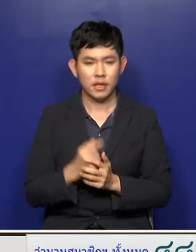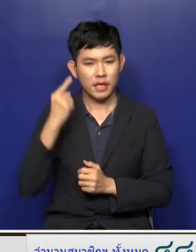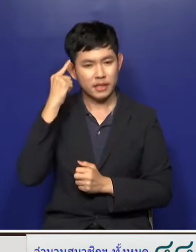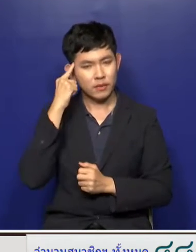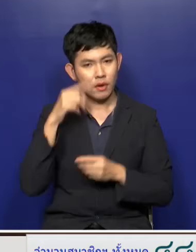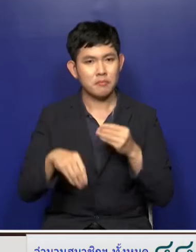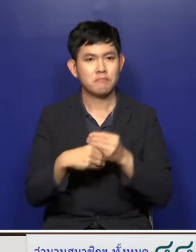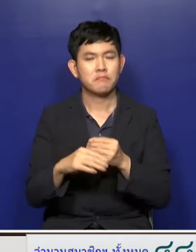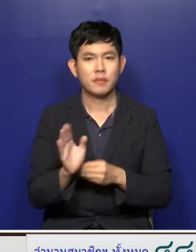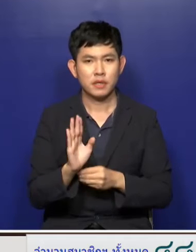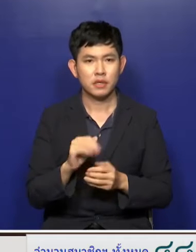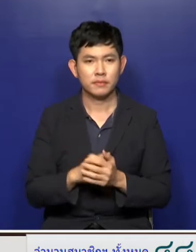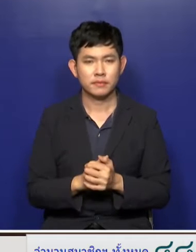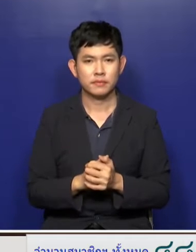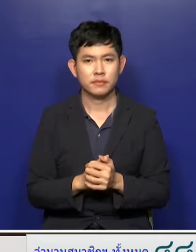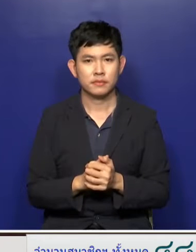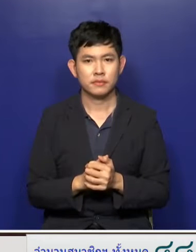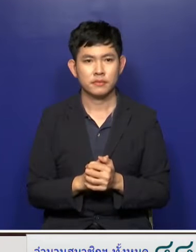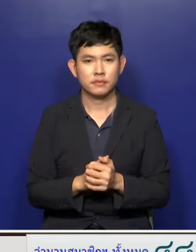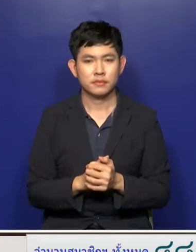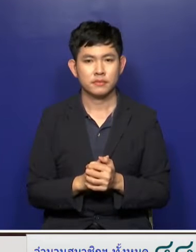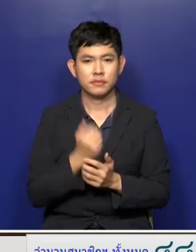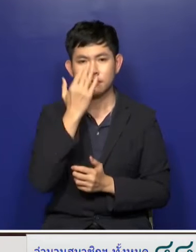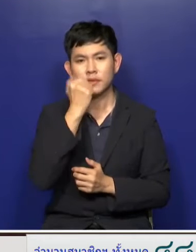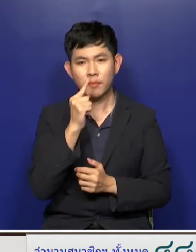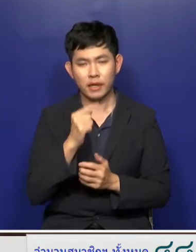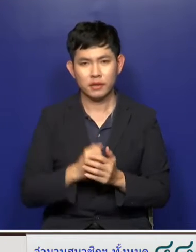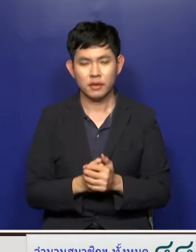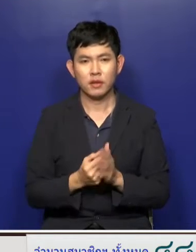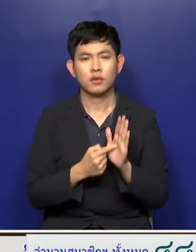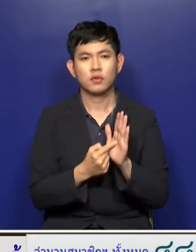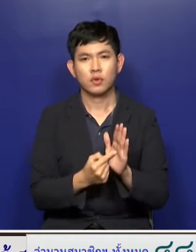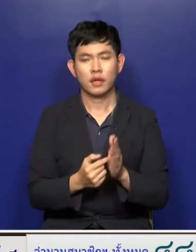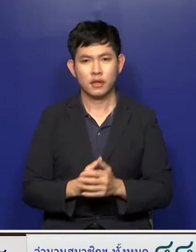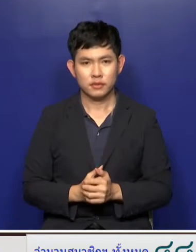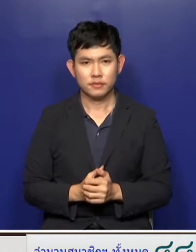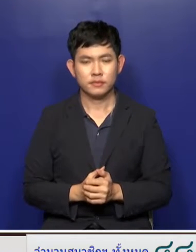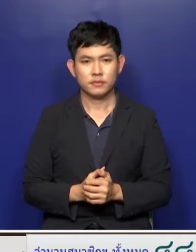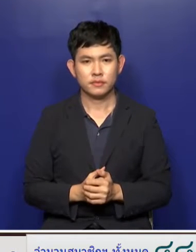ิ่ม ไม่เพิ่มมากเทาทควรจะเป็นทำไมท่านไม่เอาตัวอย่างออสมอร